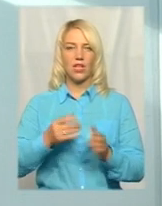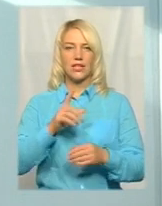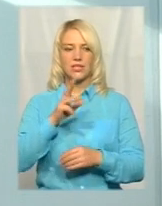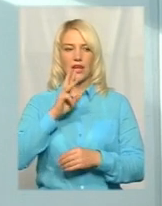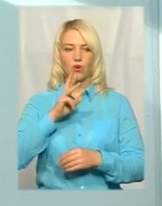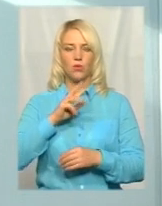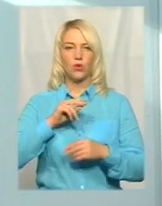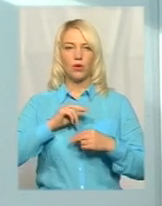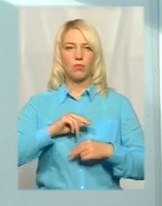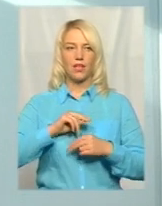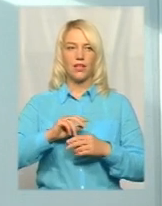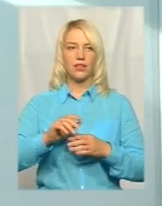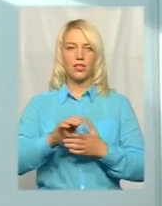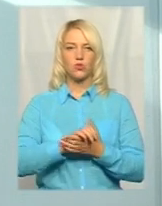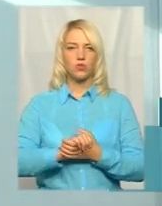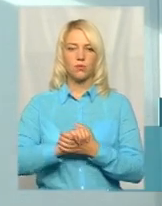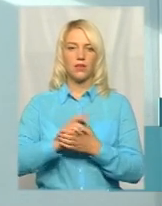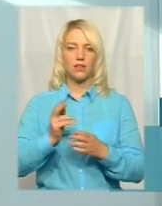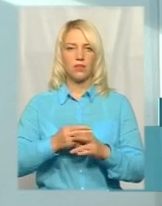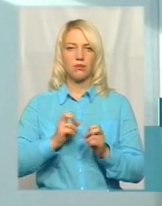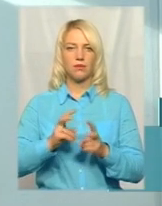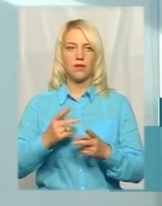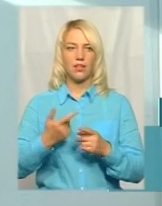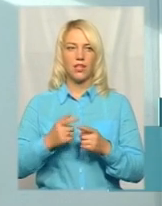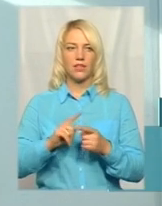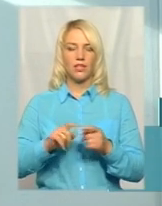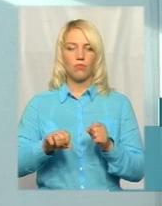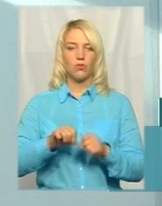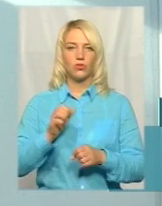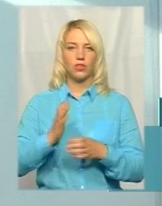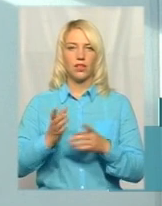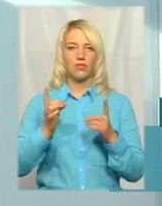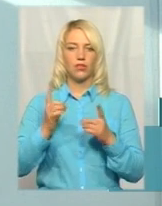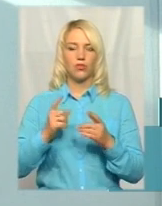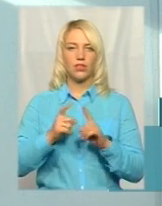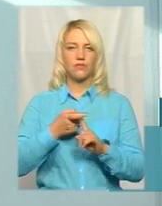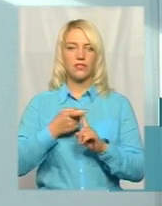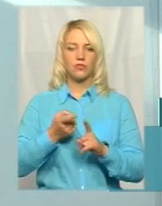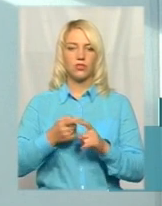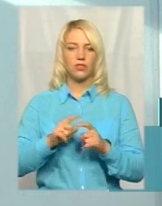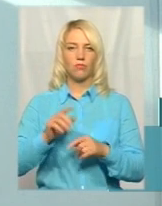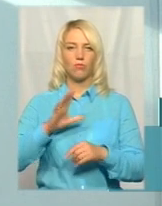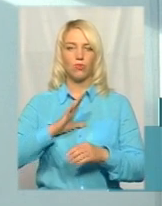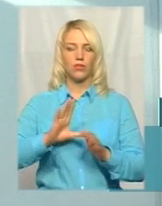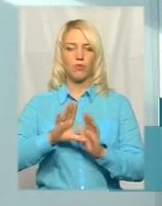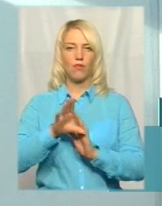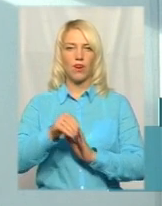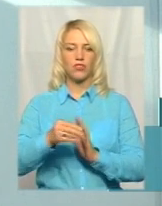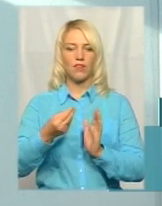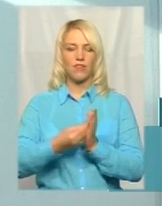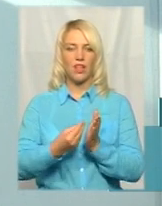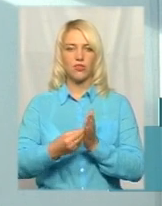Тобто суспільна небезпека цих порушень є великою, і в зв'язку з цим і були запроваджені фінансові санкції, їхні